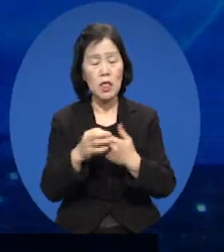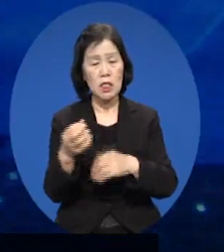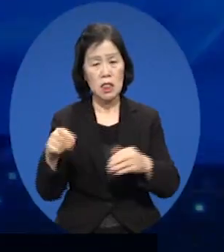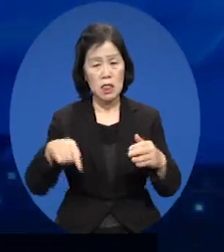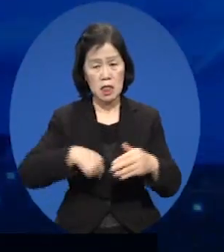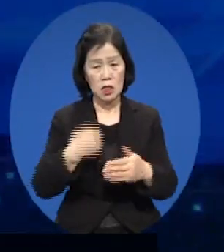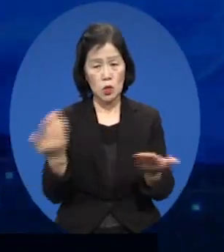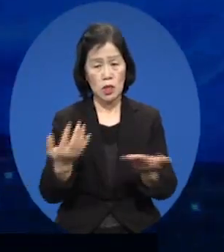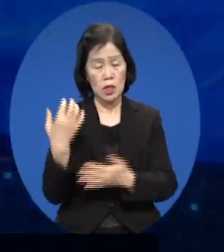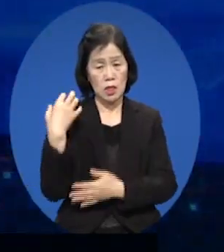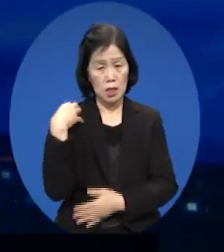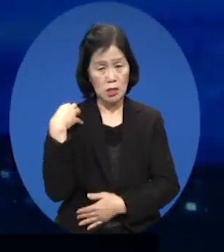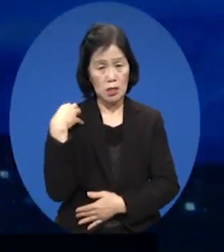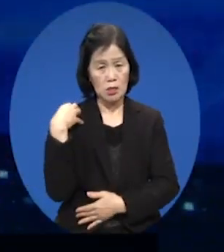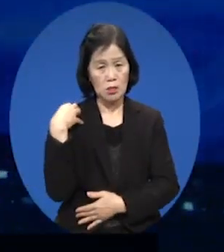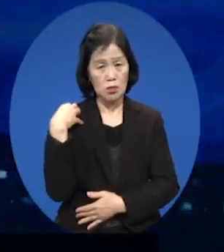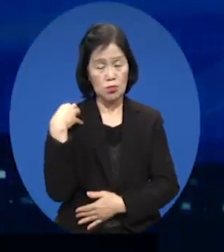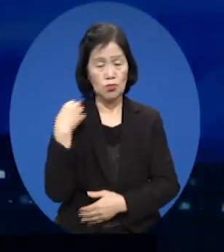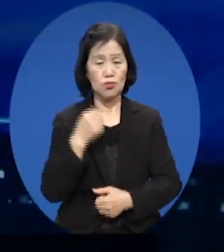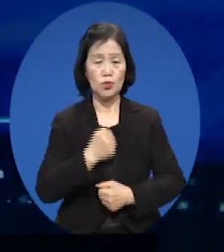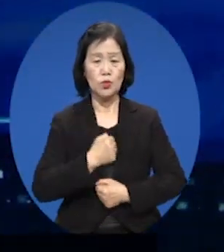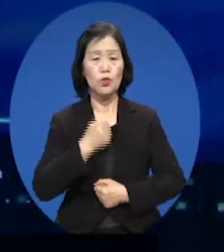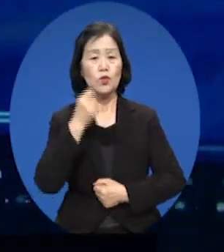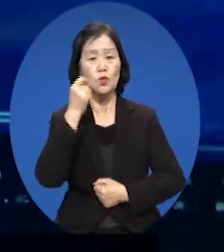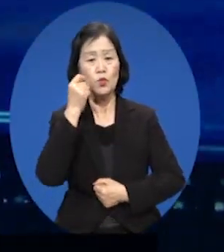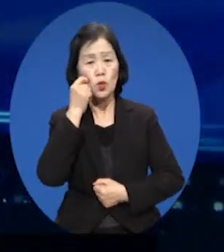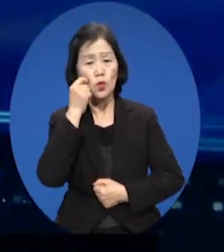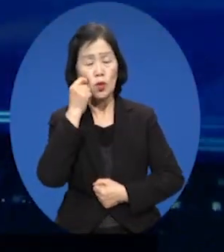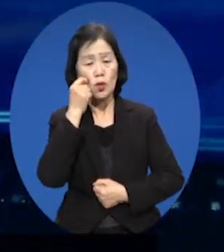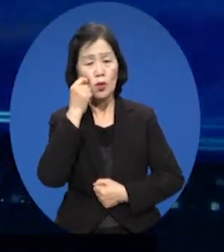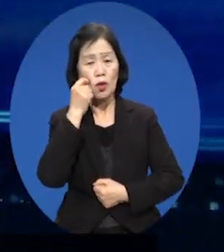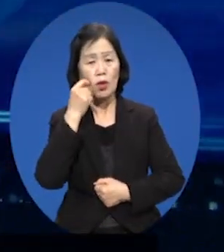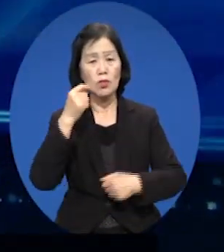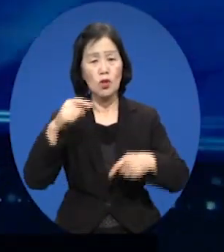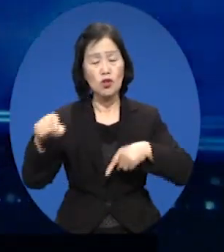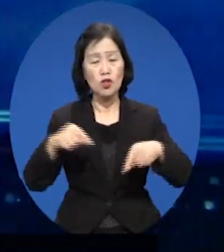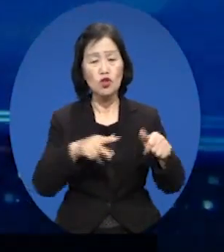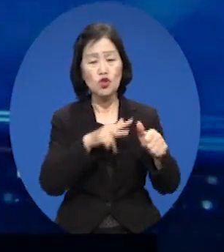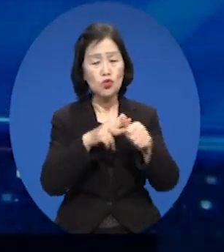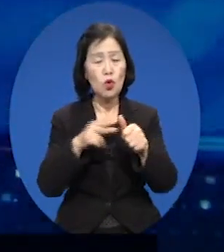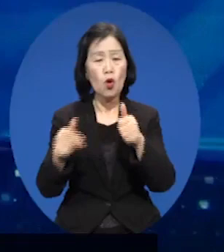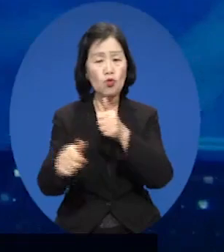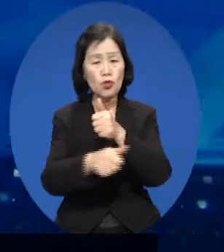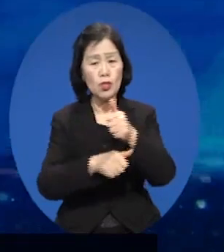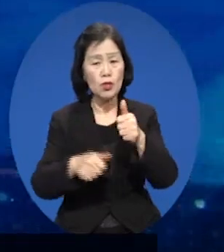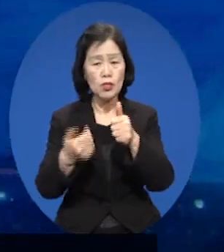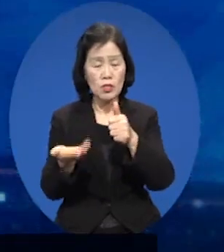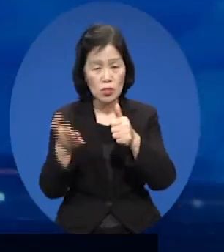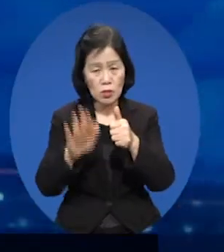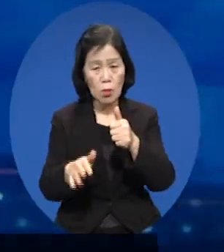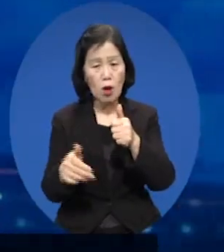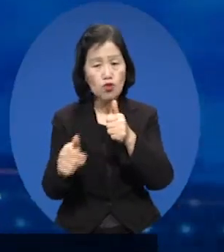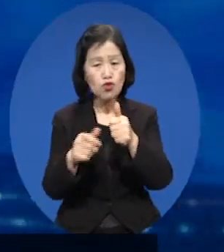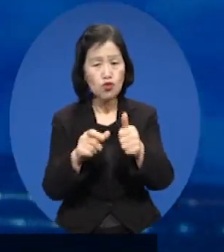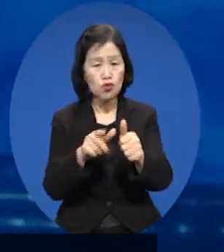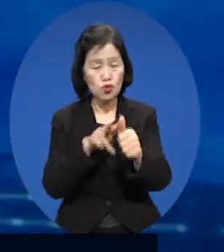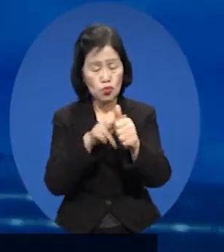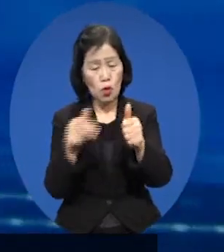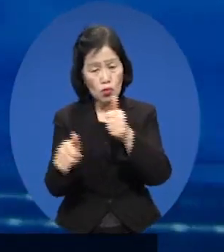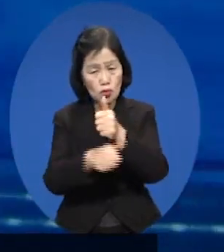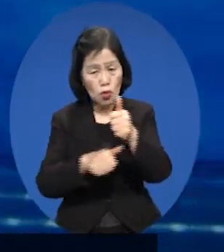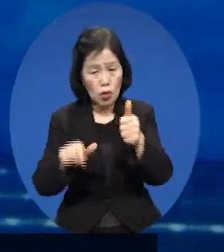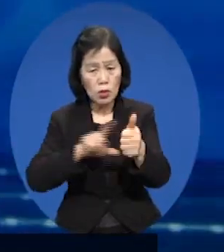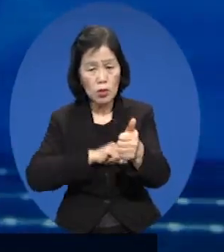자리에서도 이 자리를 지키지 못했다 이 정치국 후보 위원 이었는데 후보 위원회에서 도 물러났다 이런 얘기가